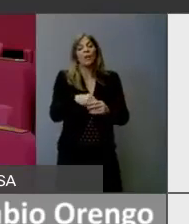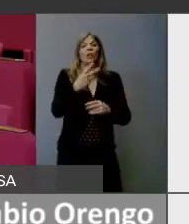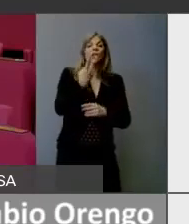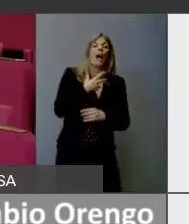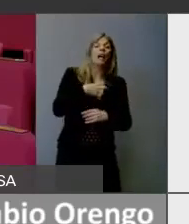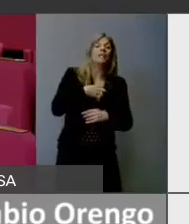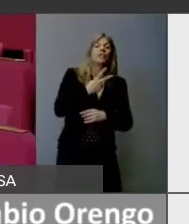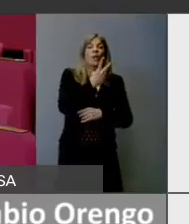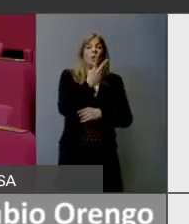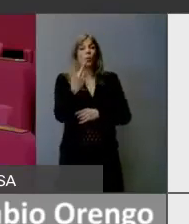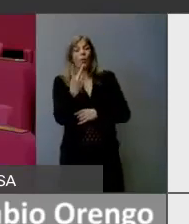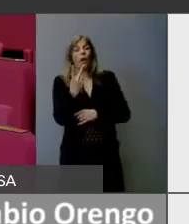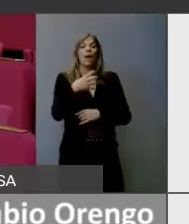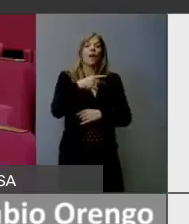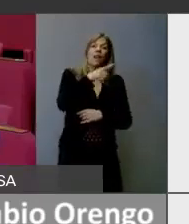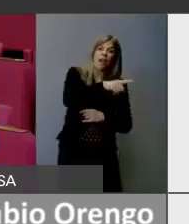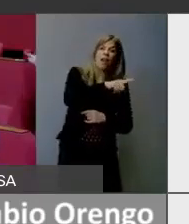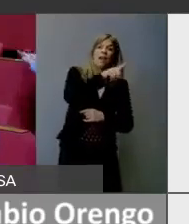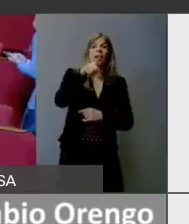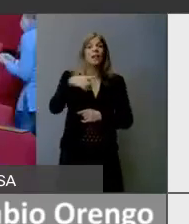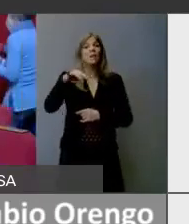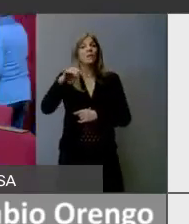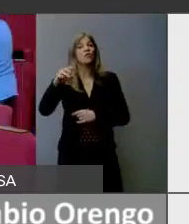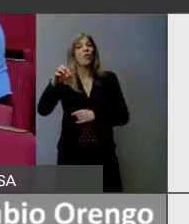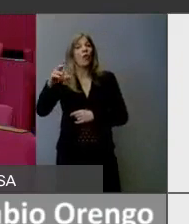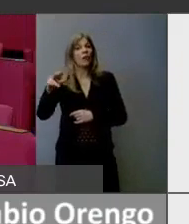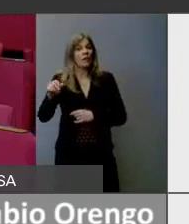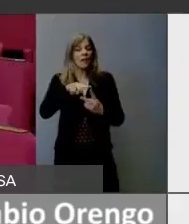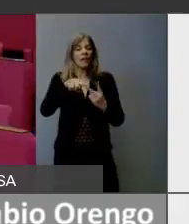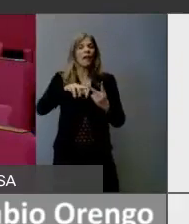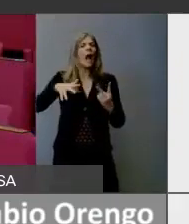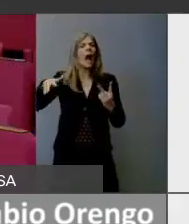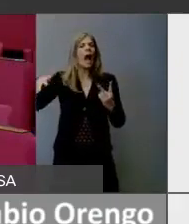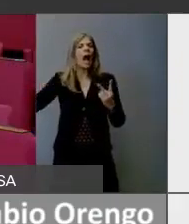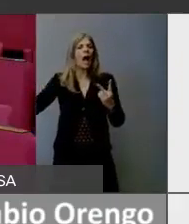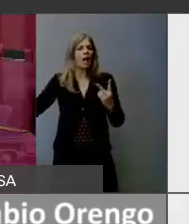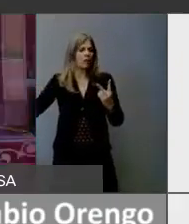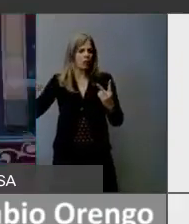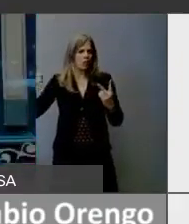assessori, lei e l'assessore Picciocchi, il resto non esiste.